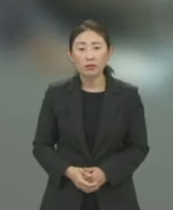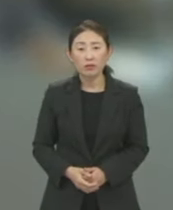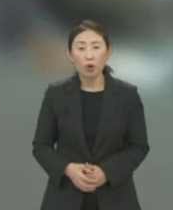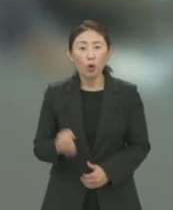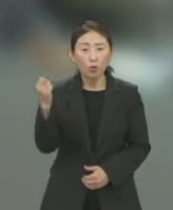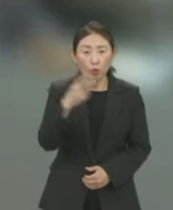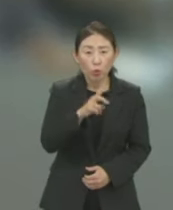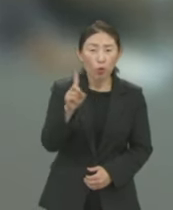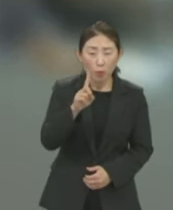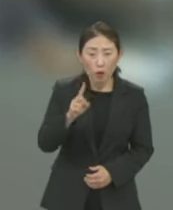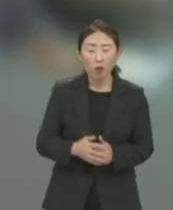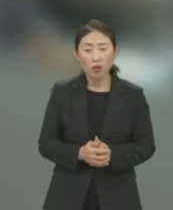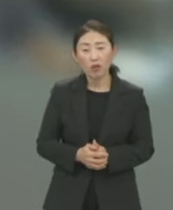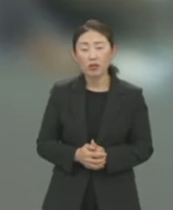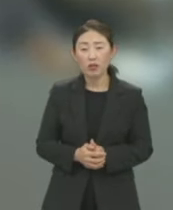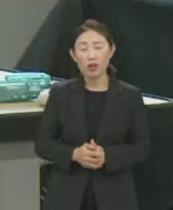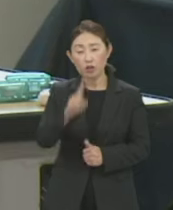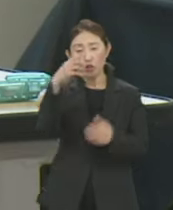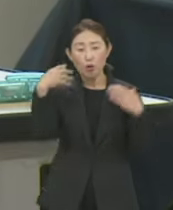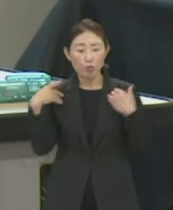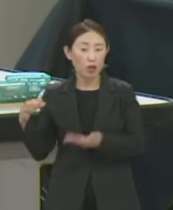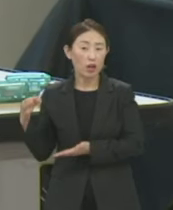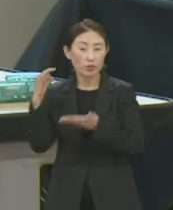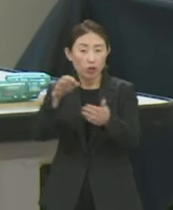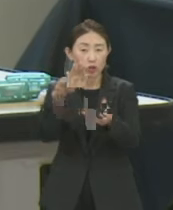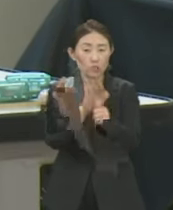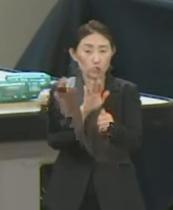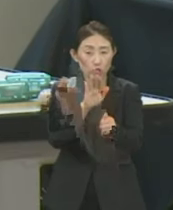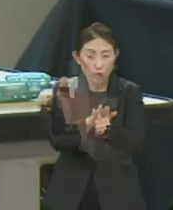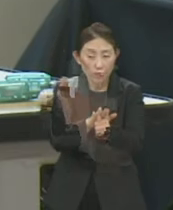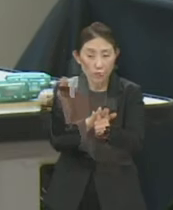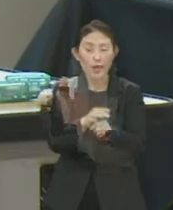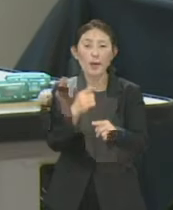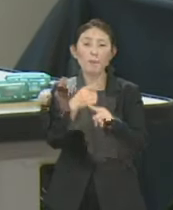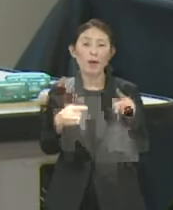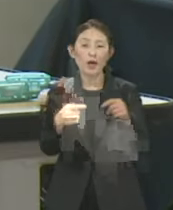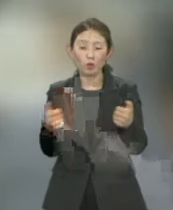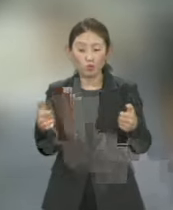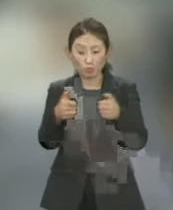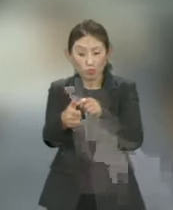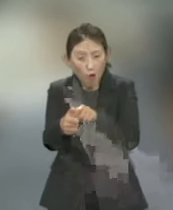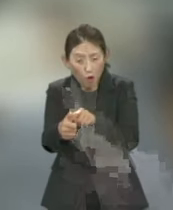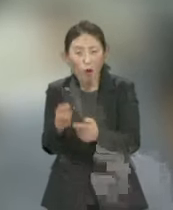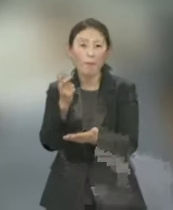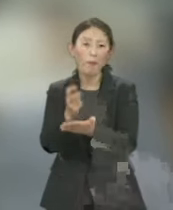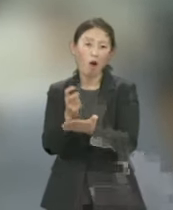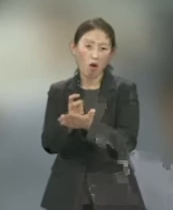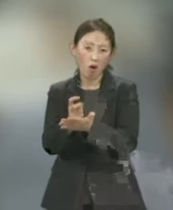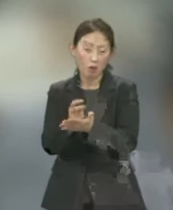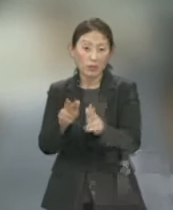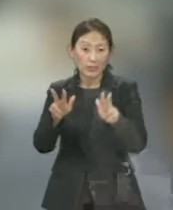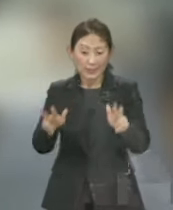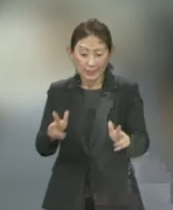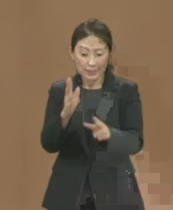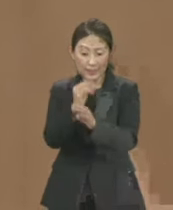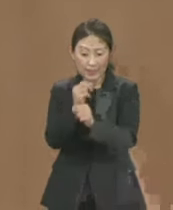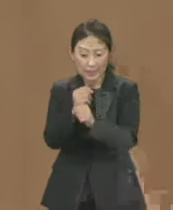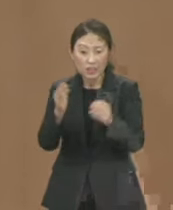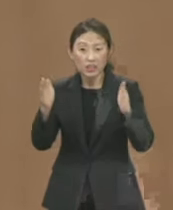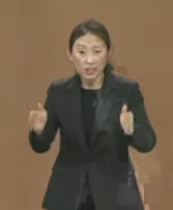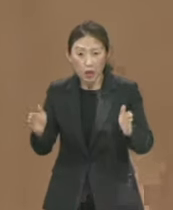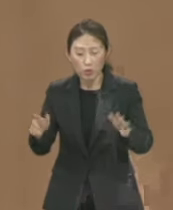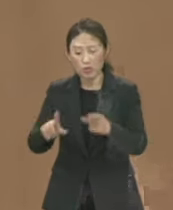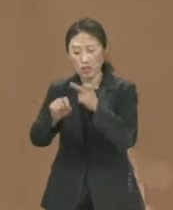데 덮친 격으로 지방교육 재정교부금법에서 정부가 절반 가까이 부담하도록 명시한 무상교육경비 부담 특례도